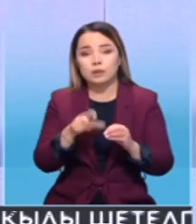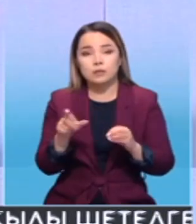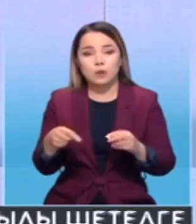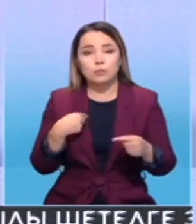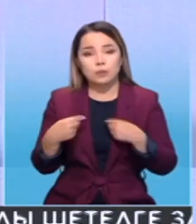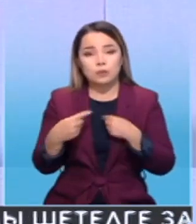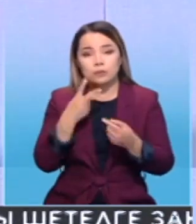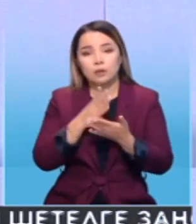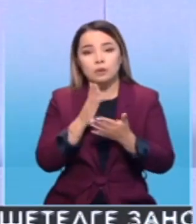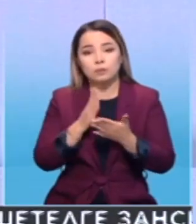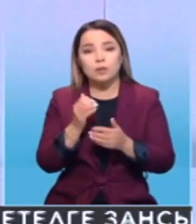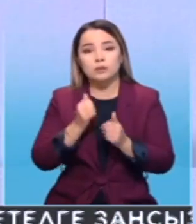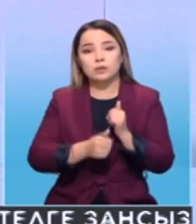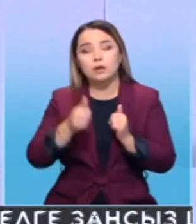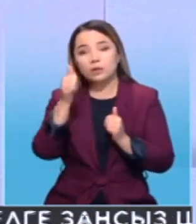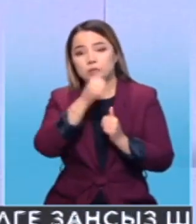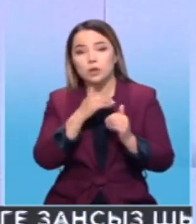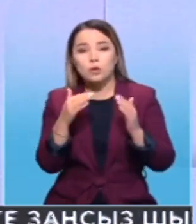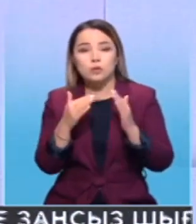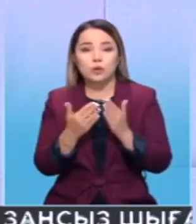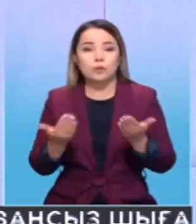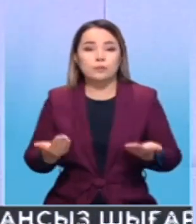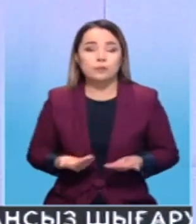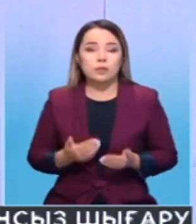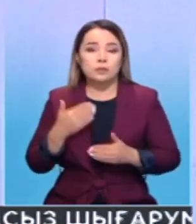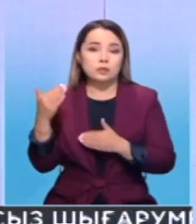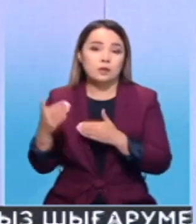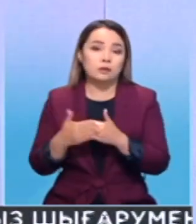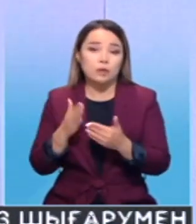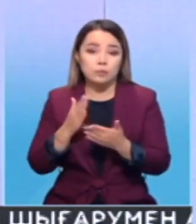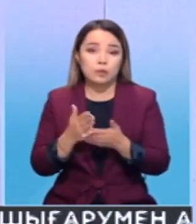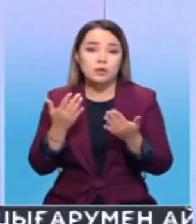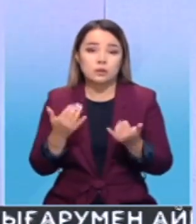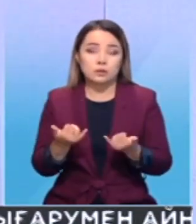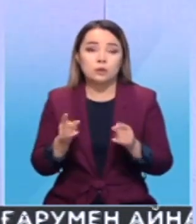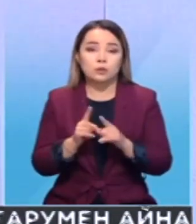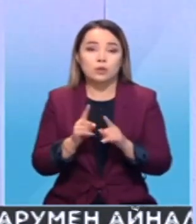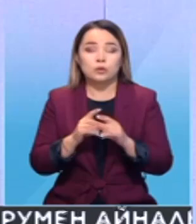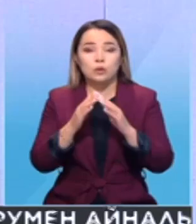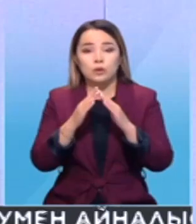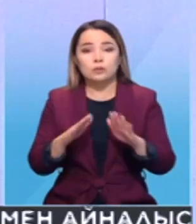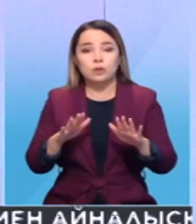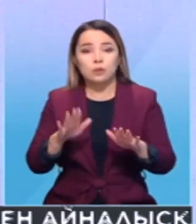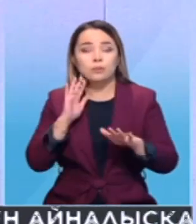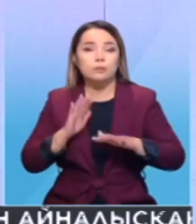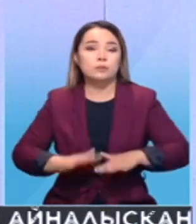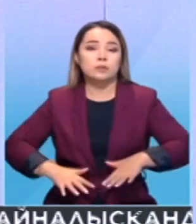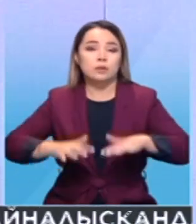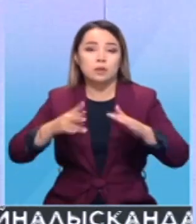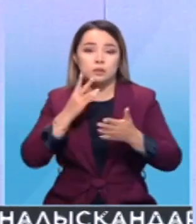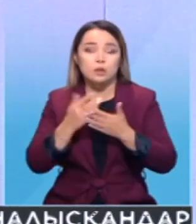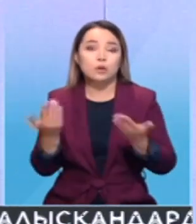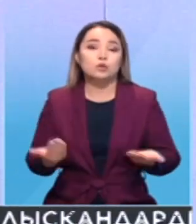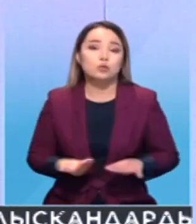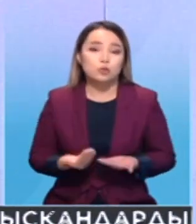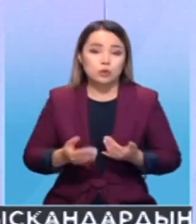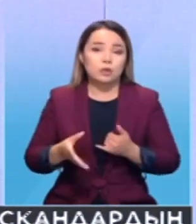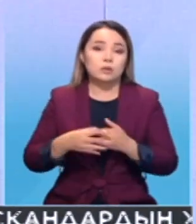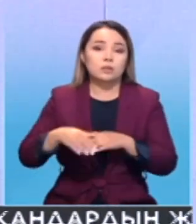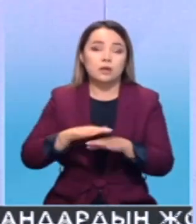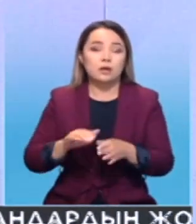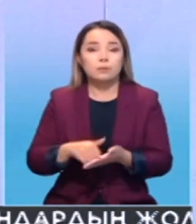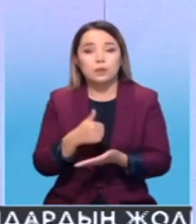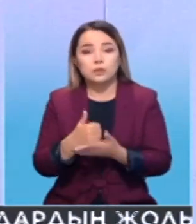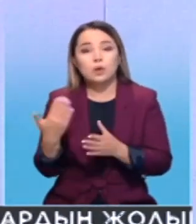өзенінің жағалауы жыл сайын баспаналарына жақындап келеді. Қазірдің өзінде бірнеше қора жайды су шайып кеткен. Тұрғындар енді жергілікті